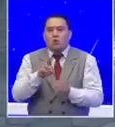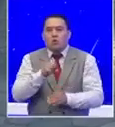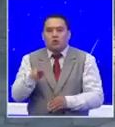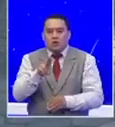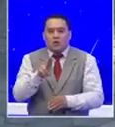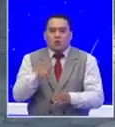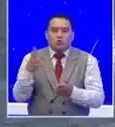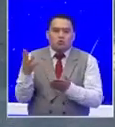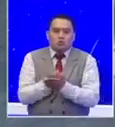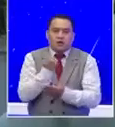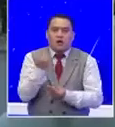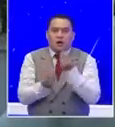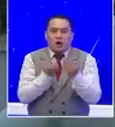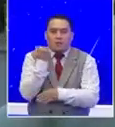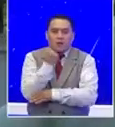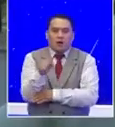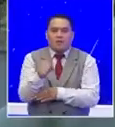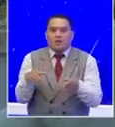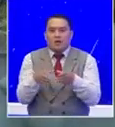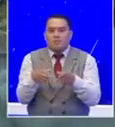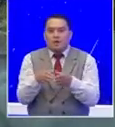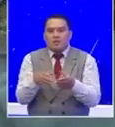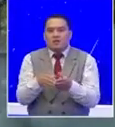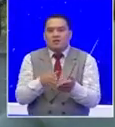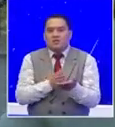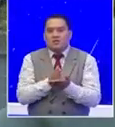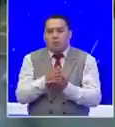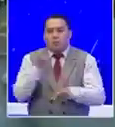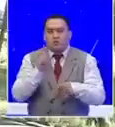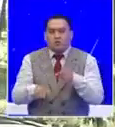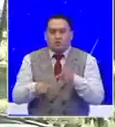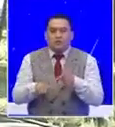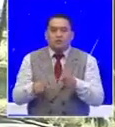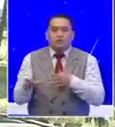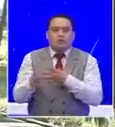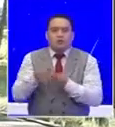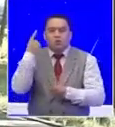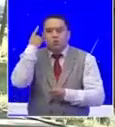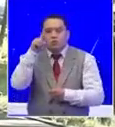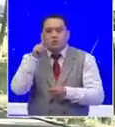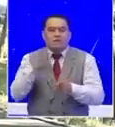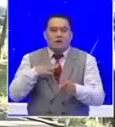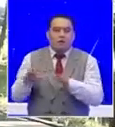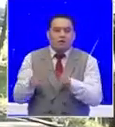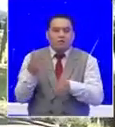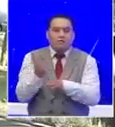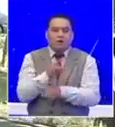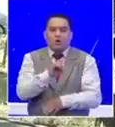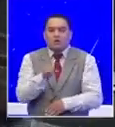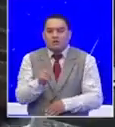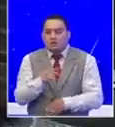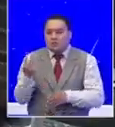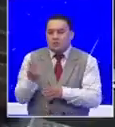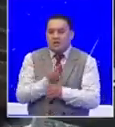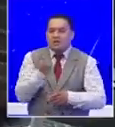QR-кодах. Успеху в игре сопутствовали командная работа, мобильность и немного смекалки. Акция проводится во второй раз.